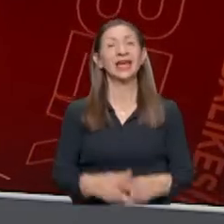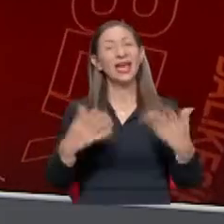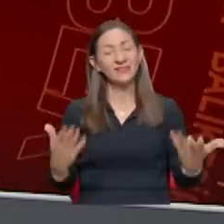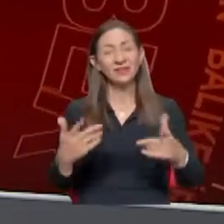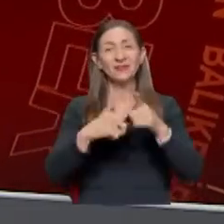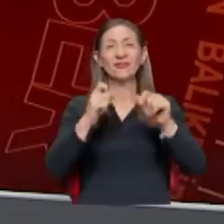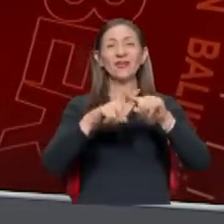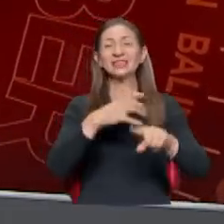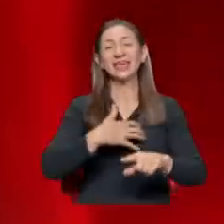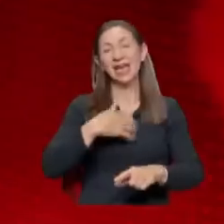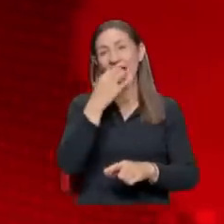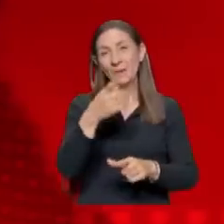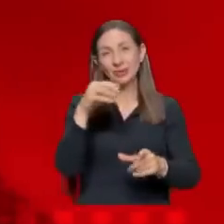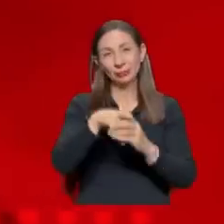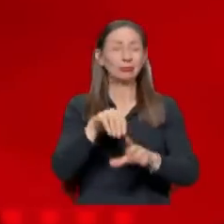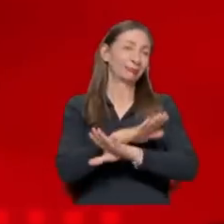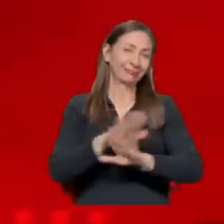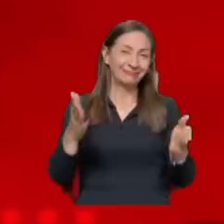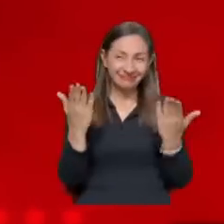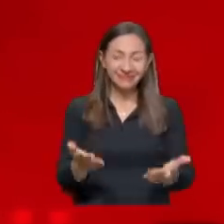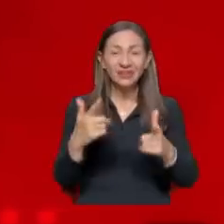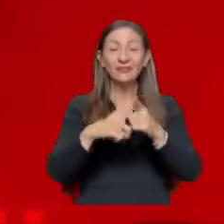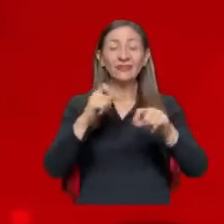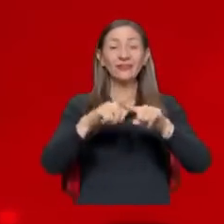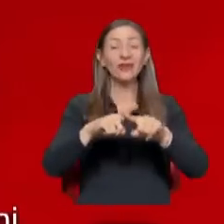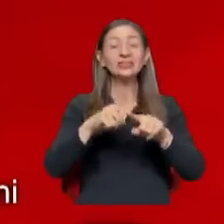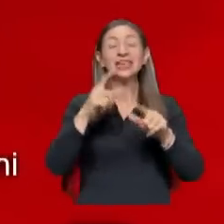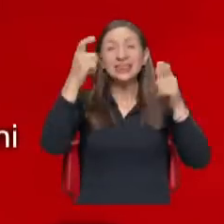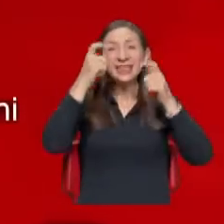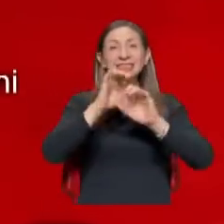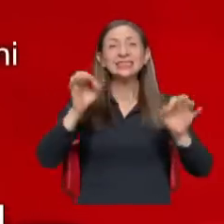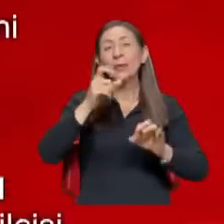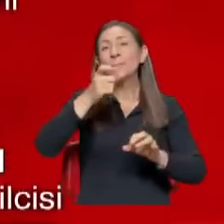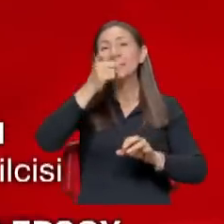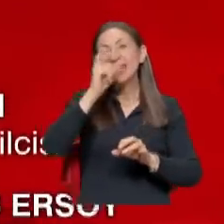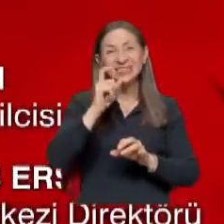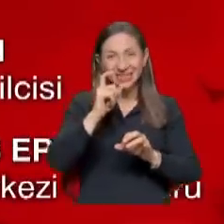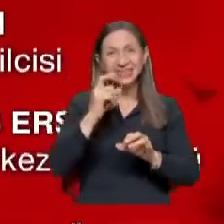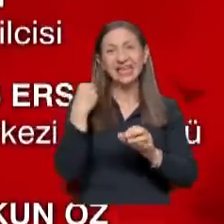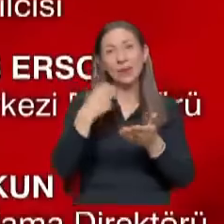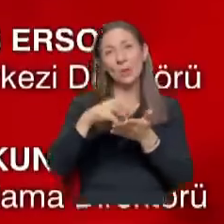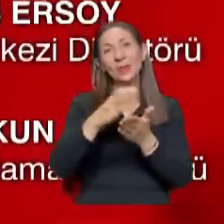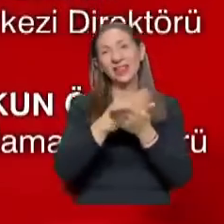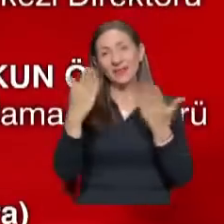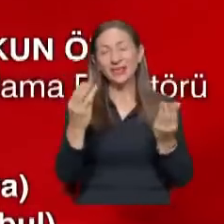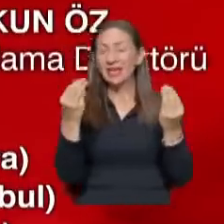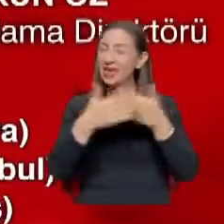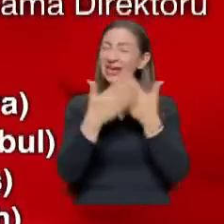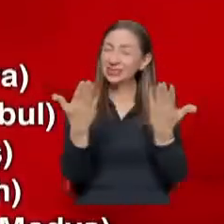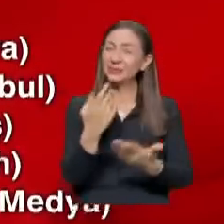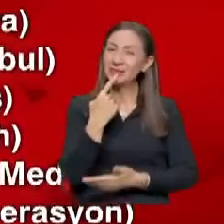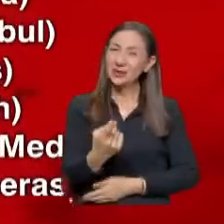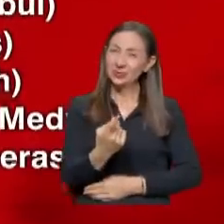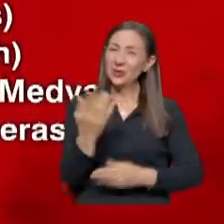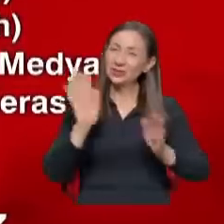Efendim, Fox ana haber bülteni burada noktalıyoruz. Fox'ta yayın Taçsız Prenses'in yeni bölümüyle devam edecek. İyi bir akşam